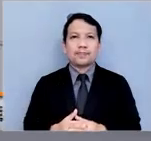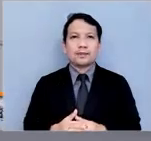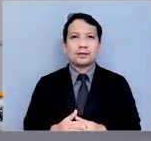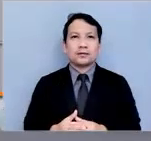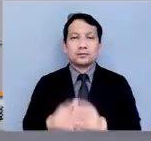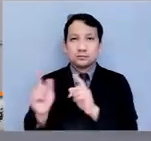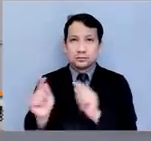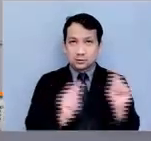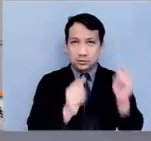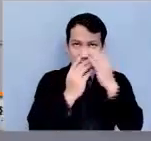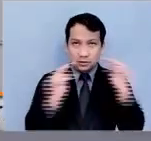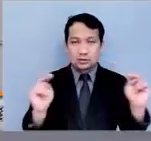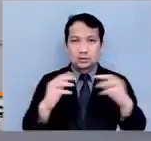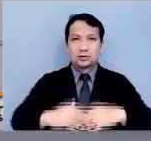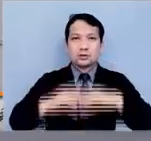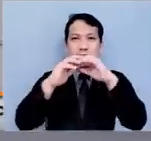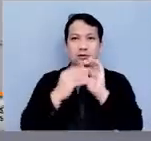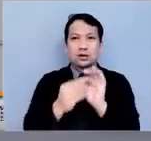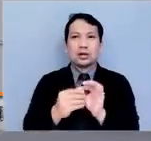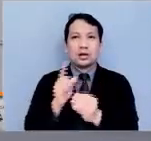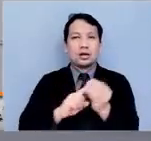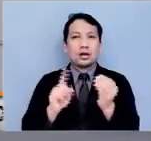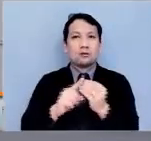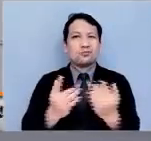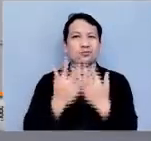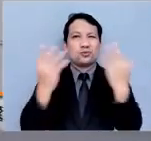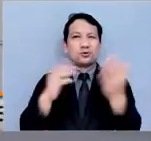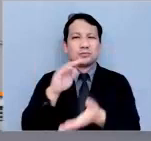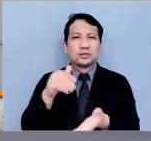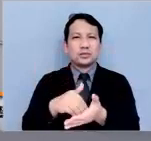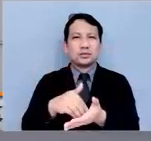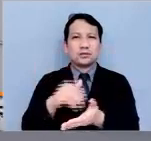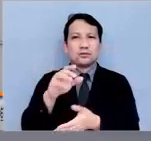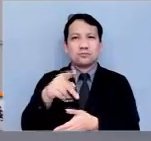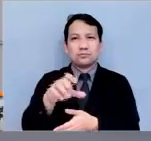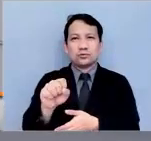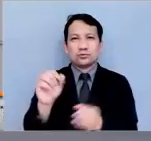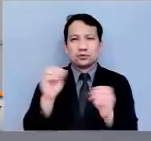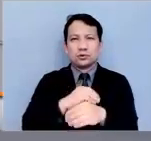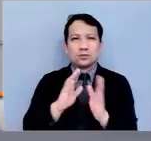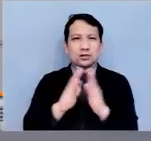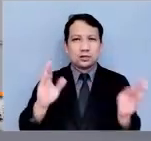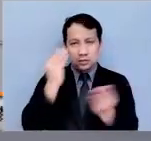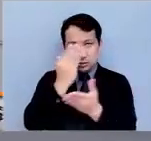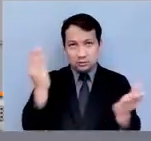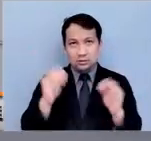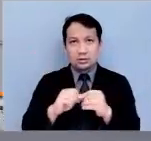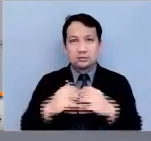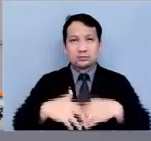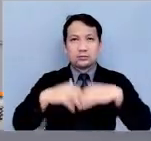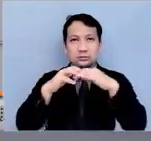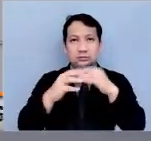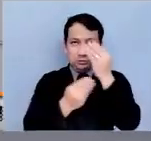Lipat naman tayo sa rehabilitasyon ng natupok na Manila Central Post Office. Alamin pa kung kaya pang isalba ang gusali